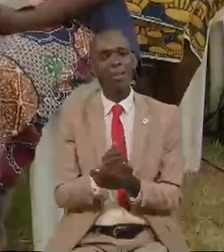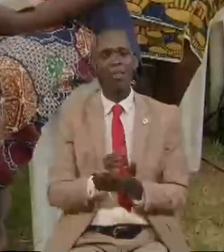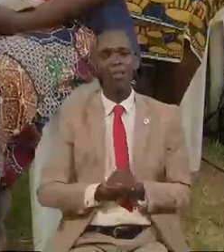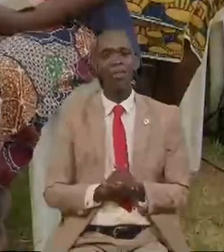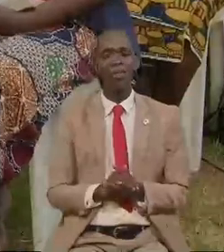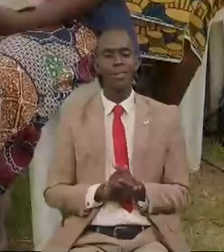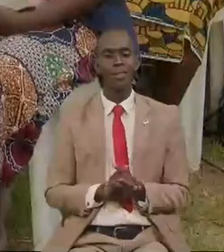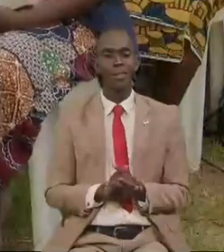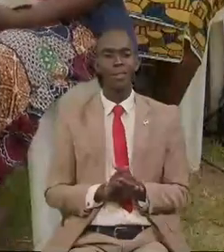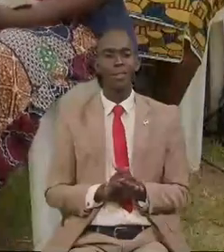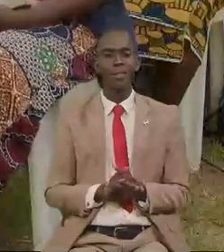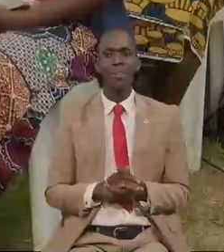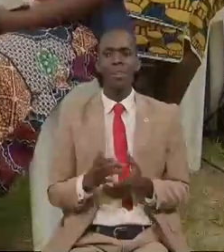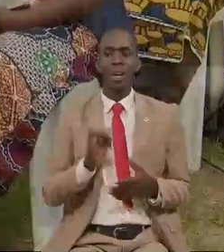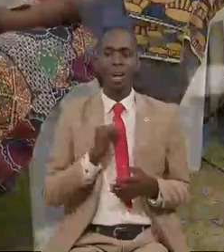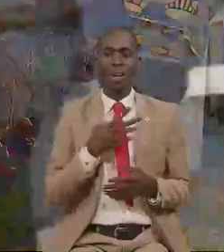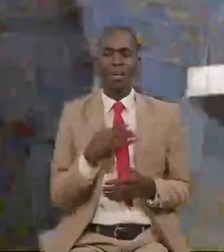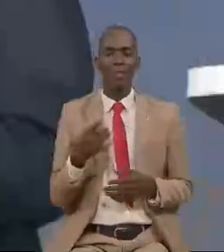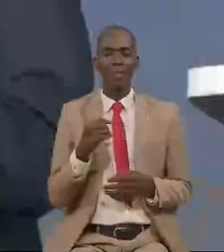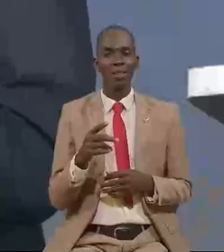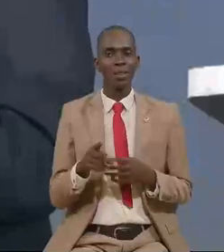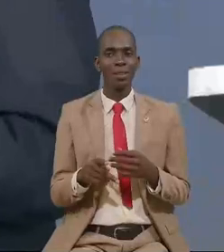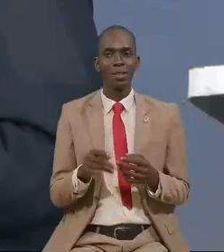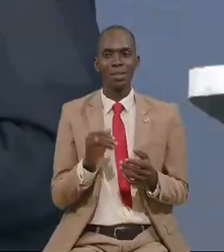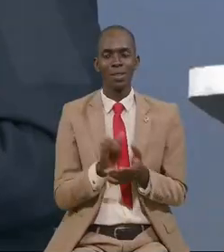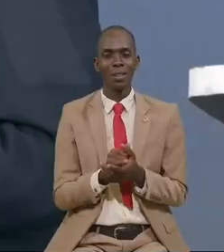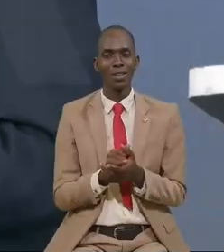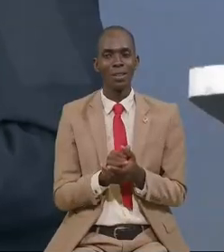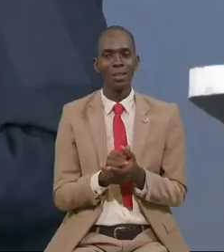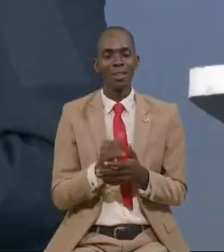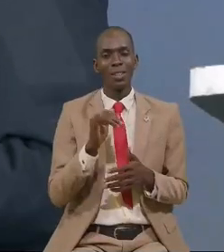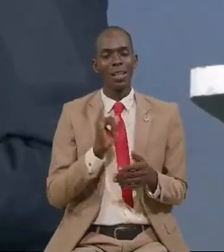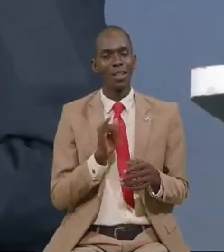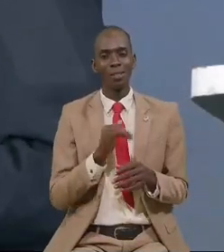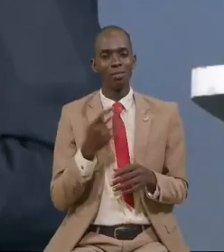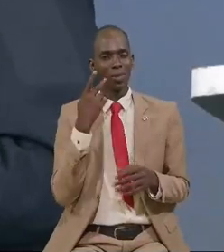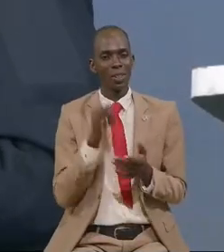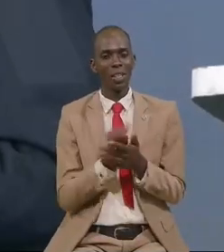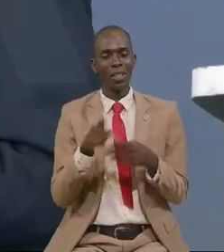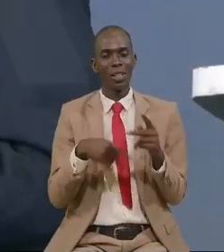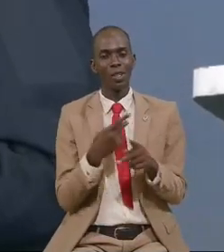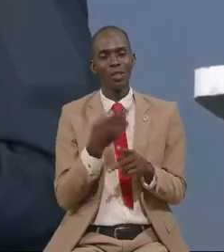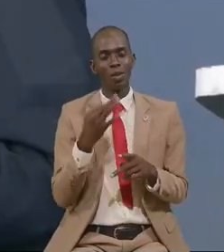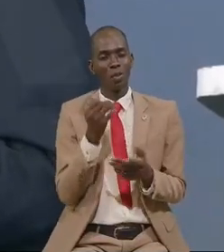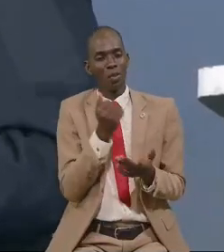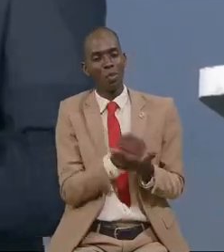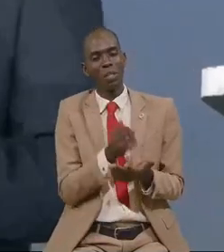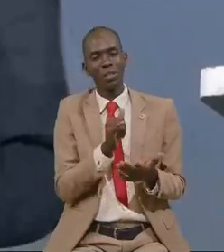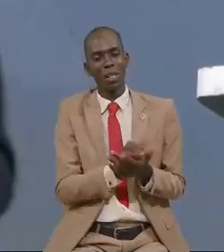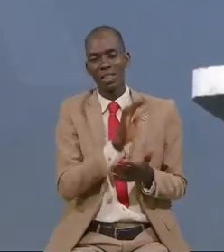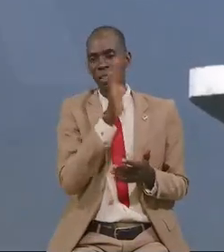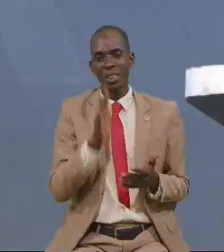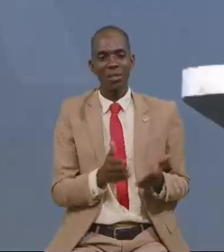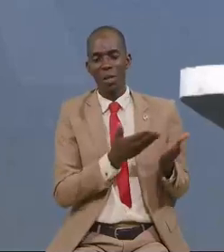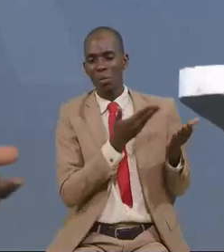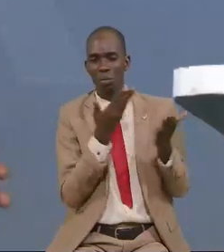Vous savez, ça c'est le type d'amen qui est absent d'esprit. Un amen absent d'esprit qui n'accepte pas la sanctification,